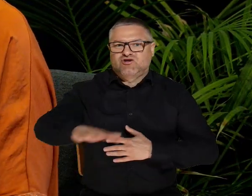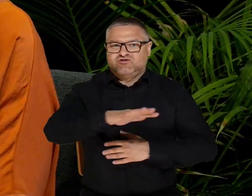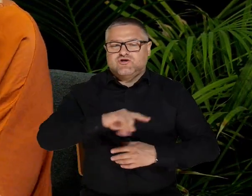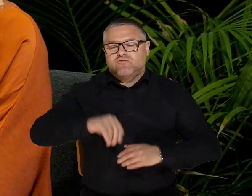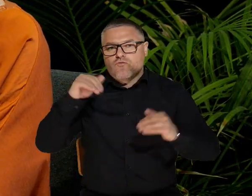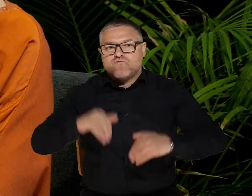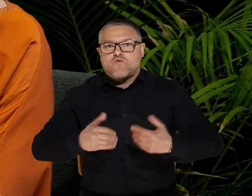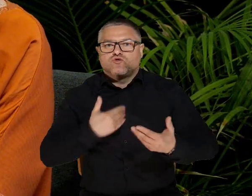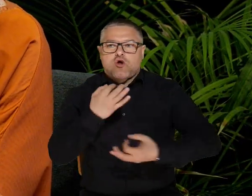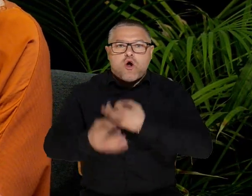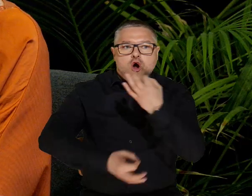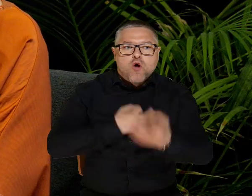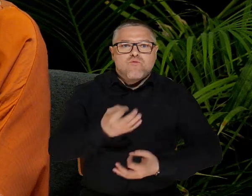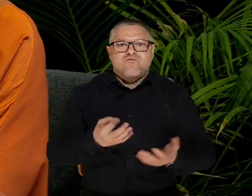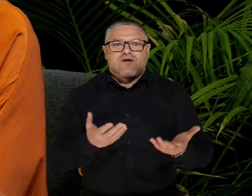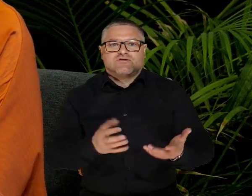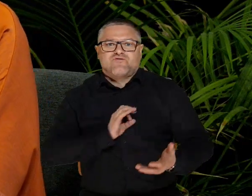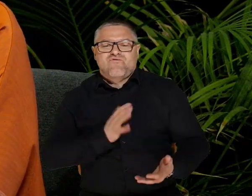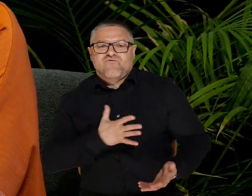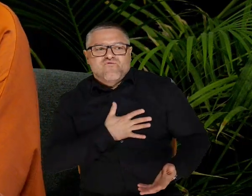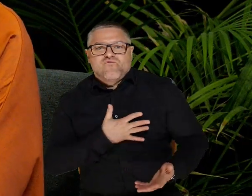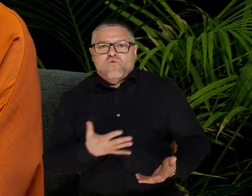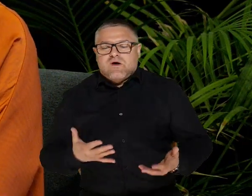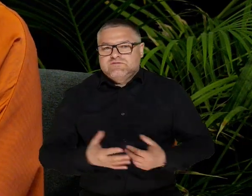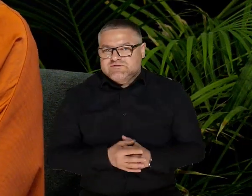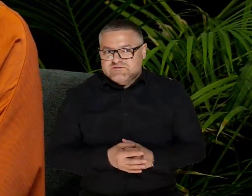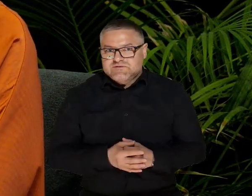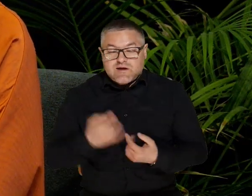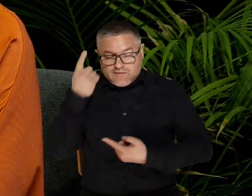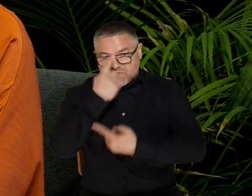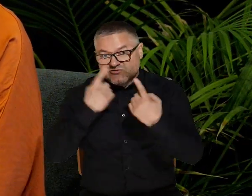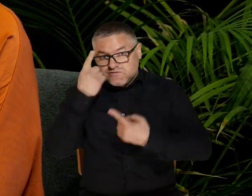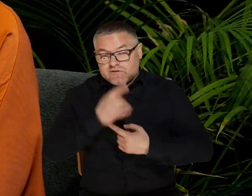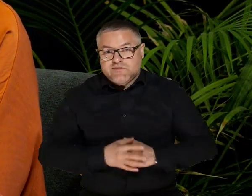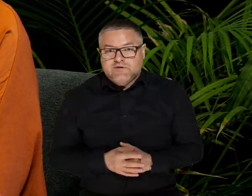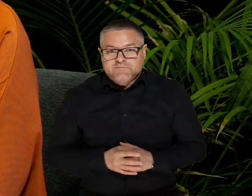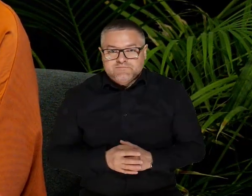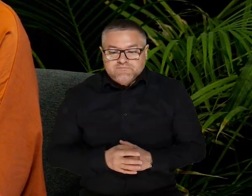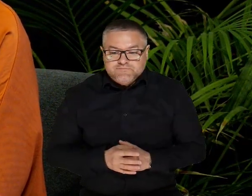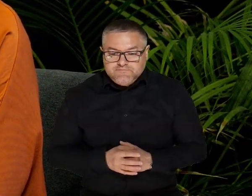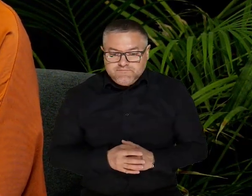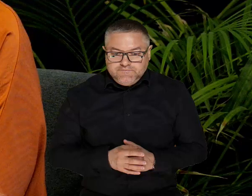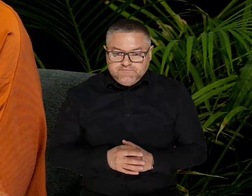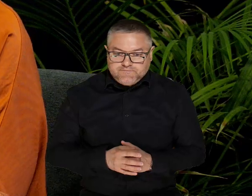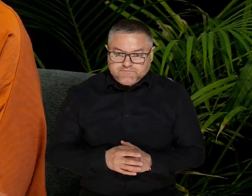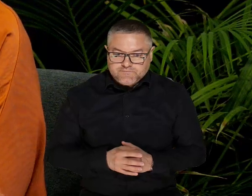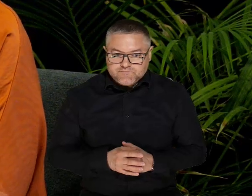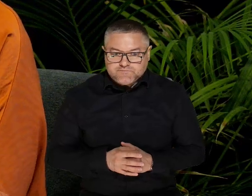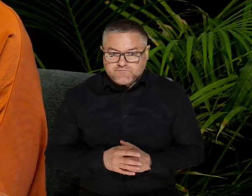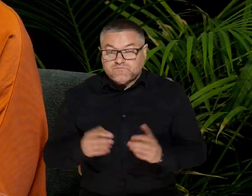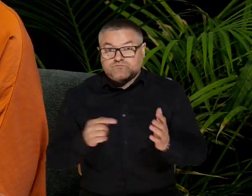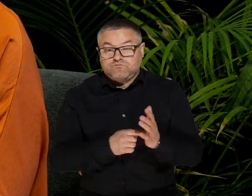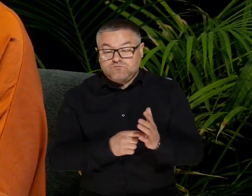której można by się podzielić jakoś swoimi przemyśleniami. I o tym